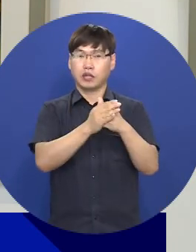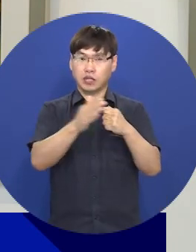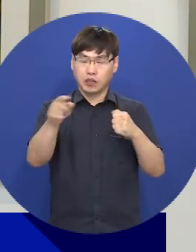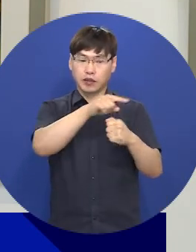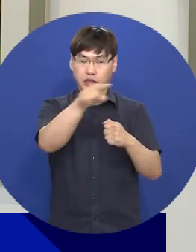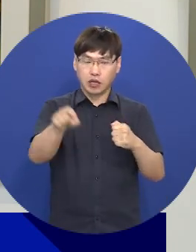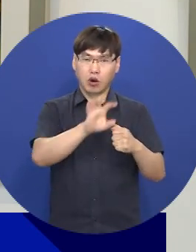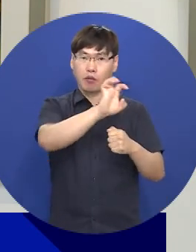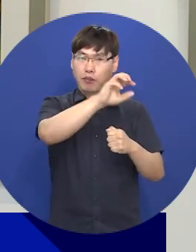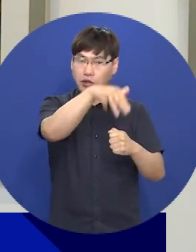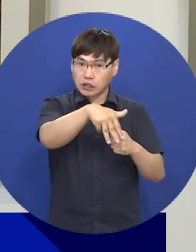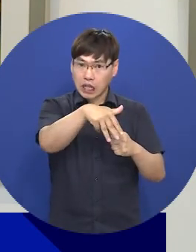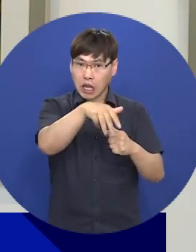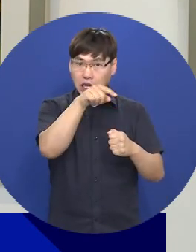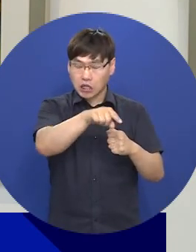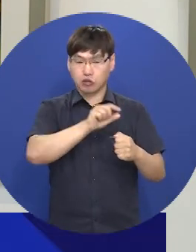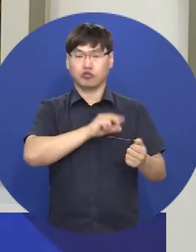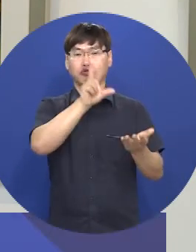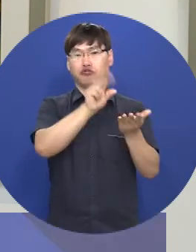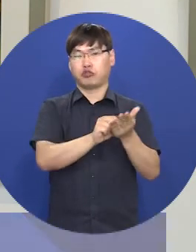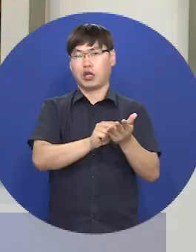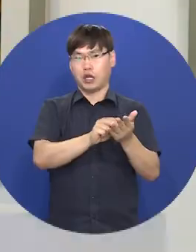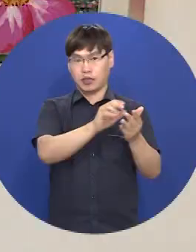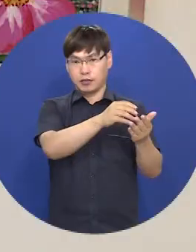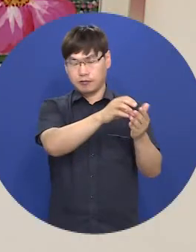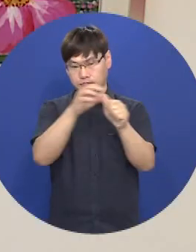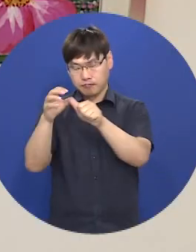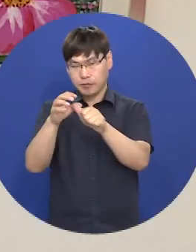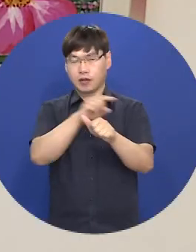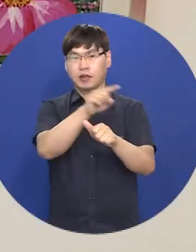소재를 다양한 테크라고 장르를 하죠.